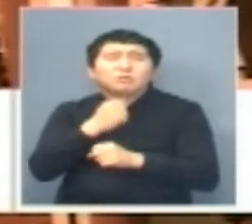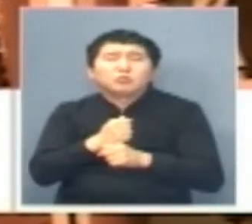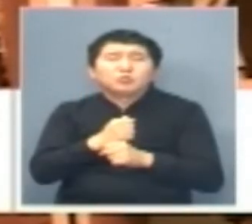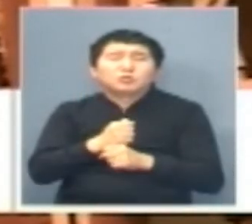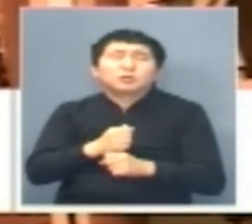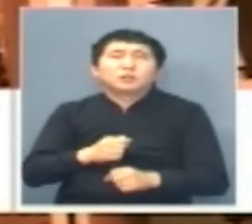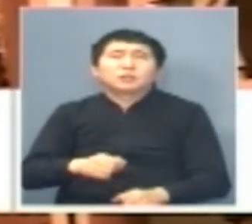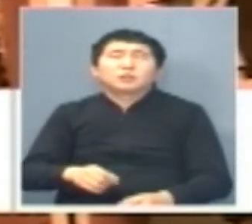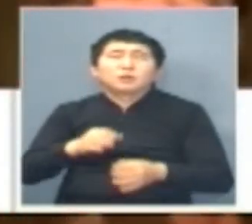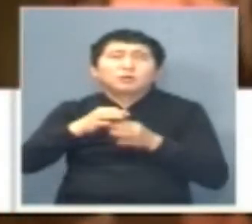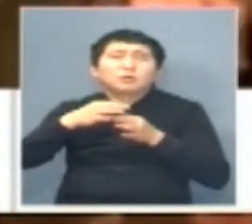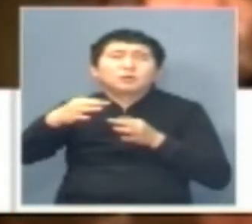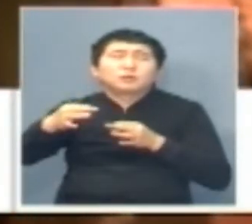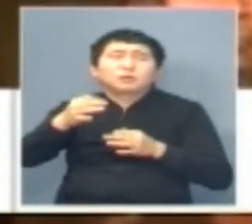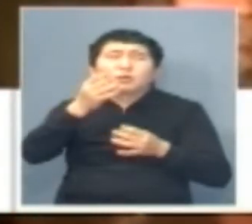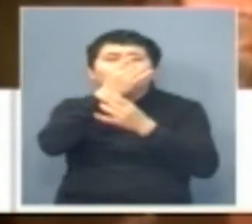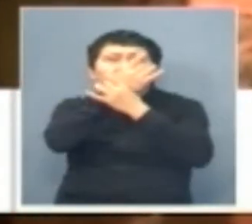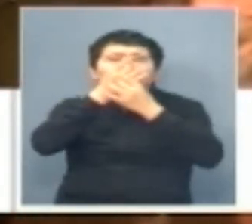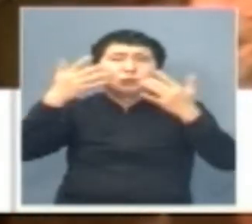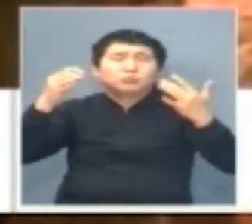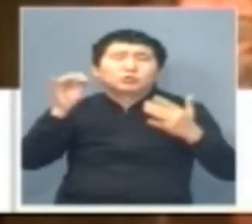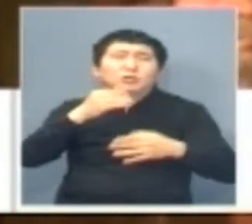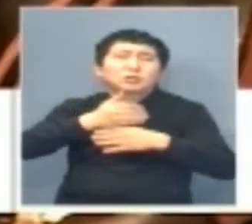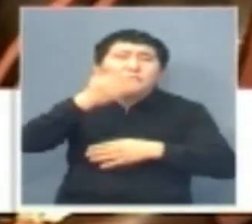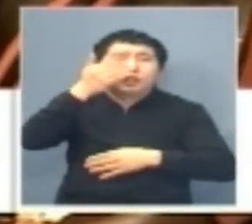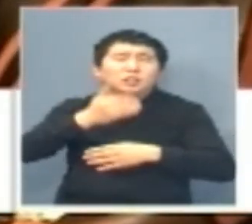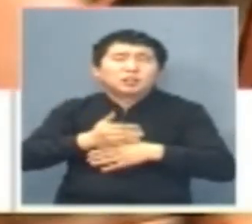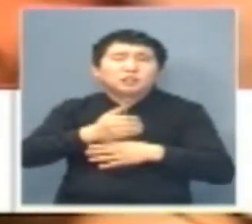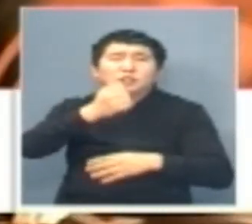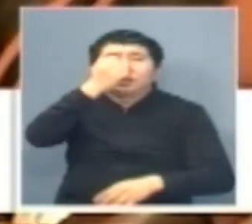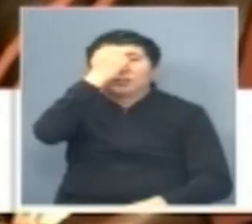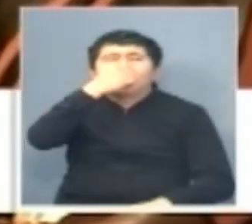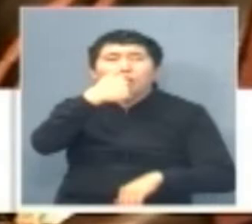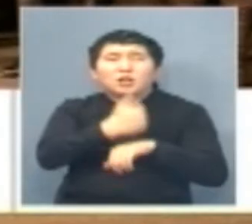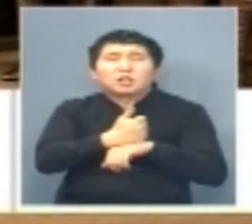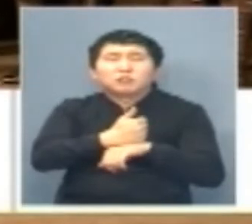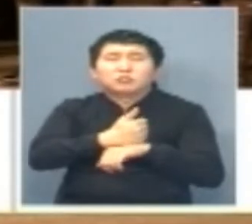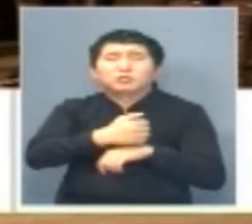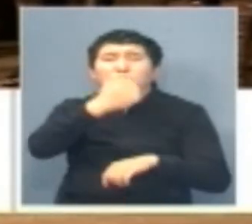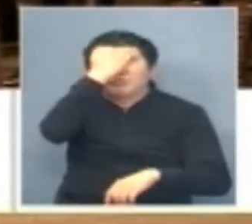облыстық мәдениет басқармасының және театр басшылығының атынан алғыс хаттармен марапатталып,